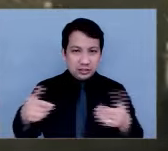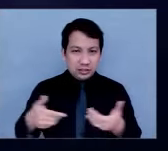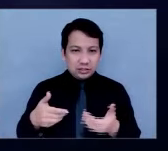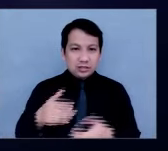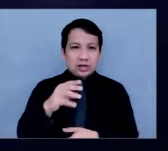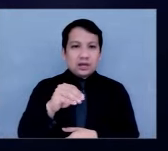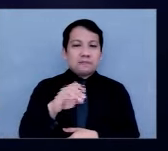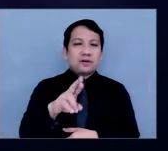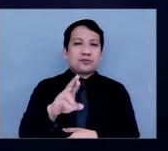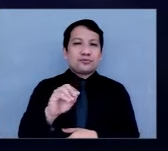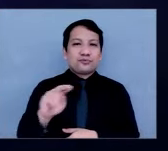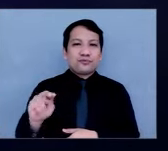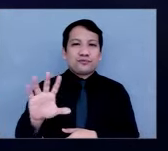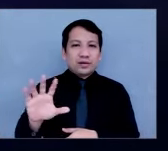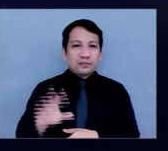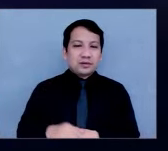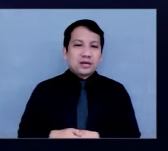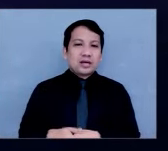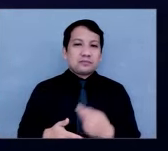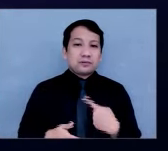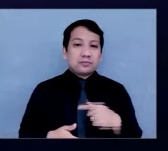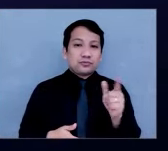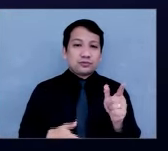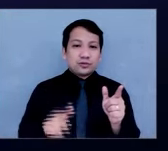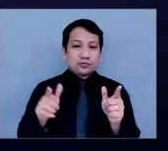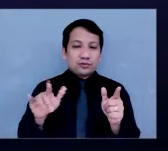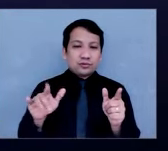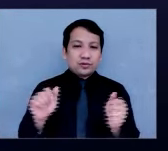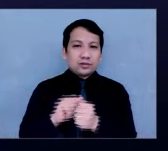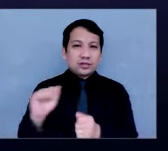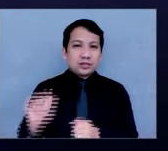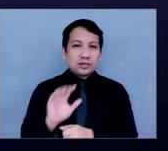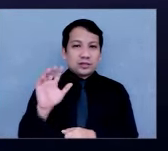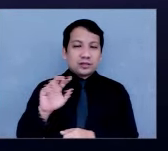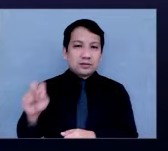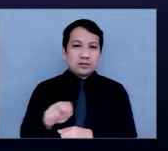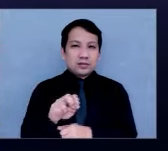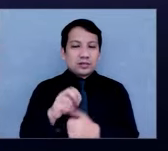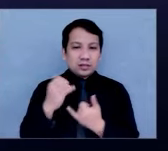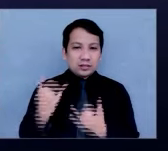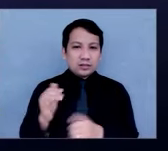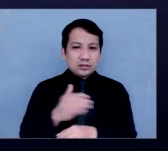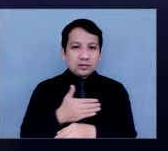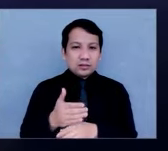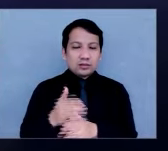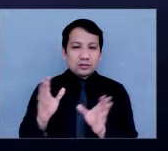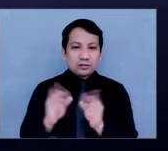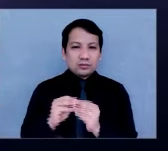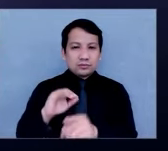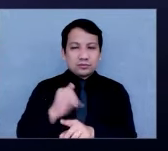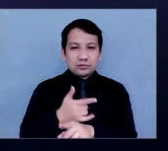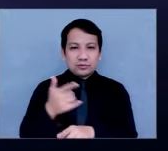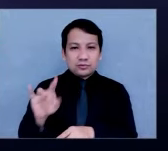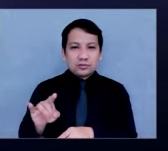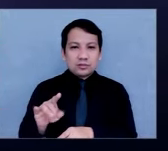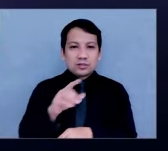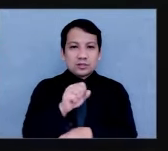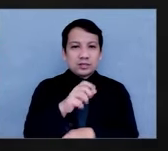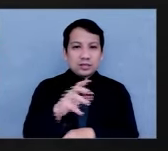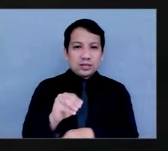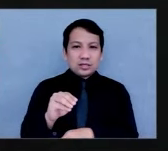Pilipinas. Para yan sa kanilang 2025 Asia Tour. Gaganapin ang concert sa January 29 sa Mall of Asia